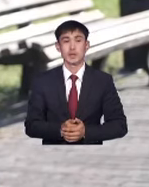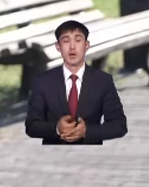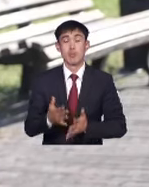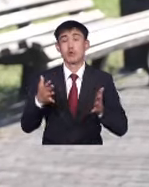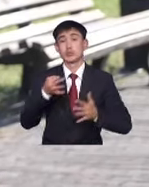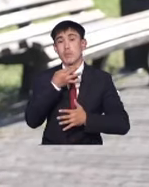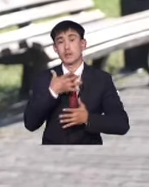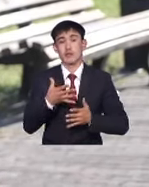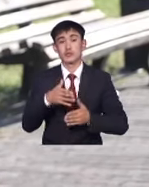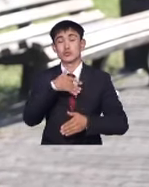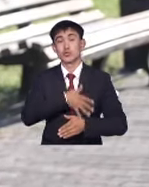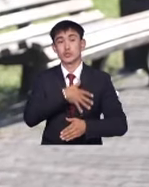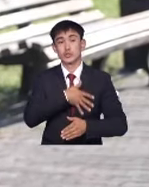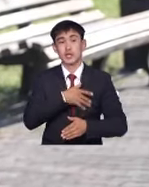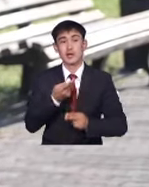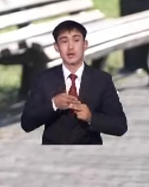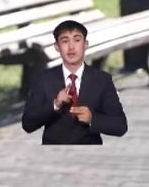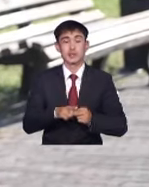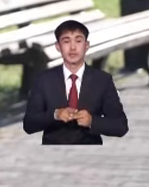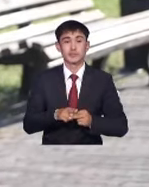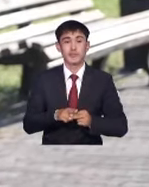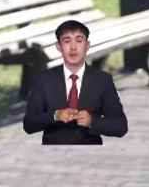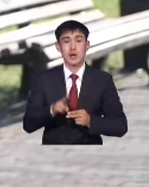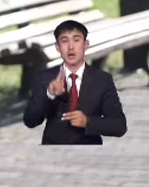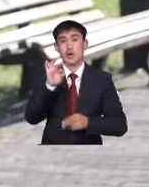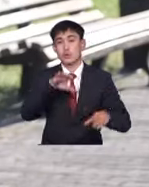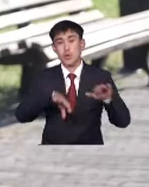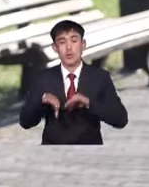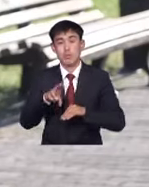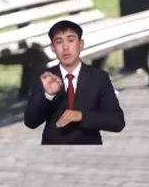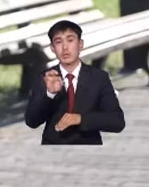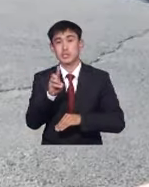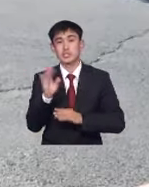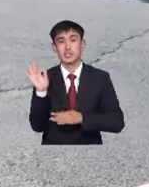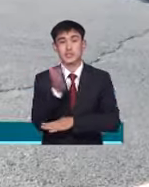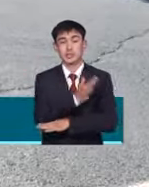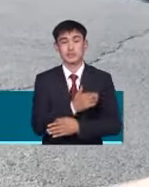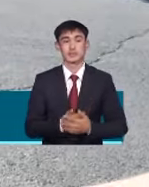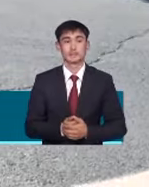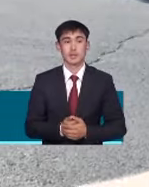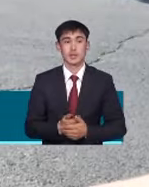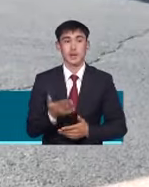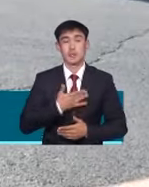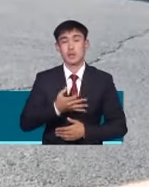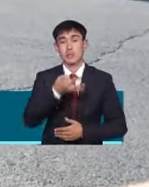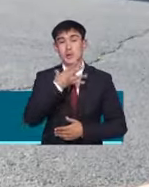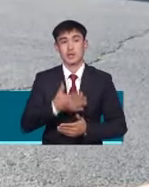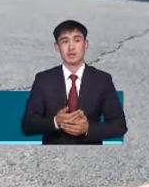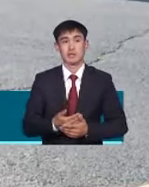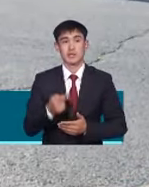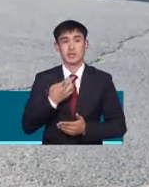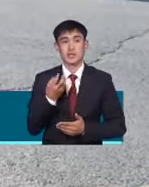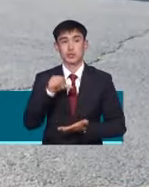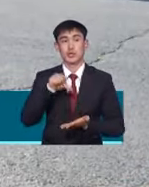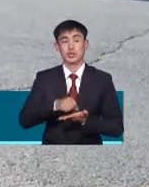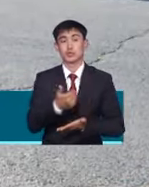всего понравилось в Грузии это каньон и Ботанический сад Мне очень понравилось и я ещё